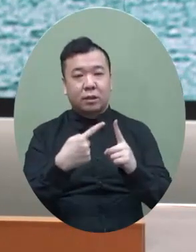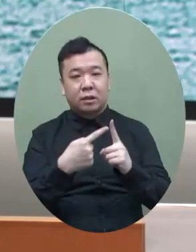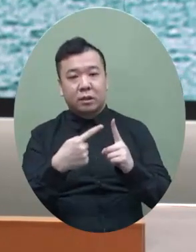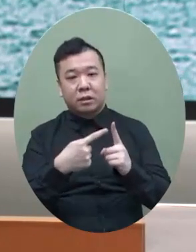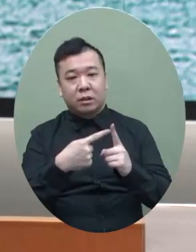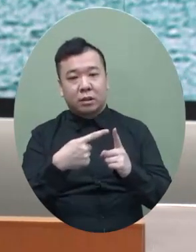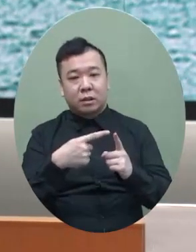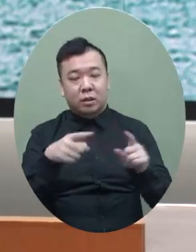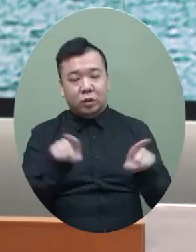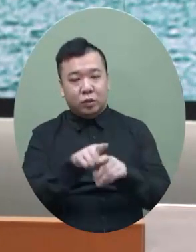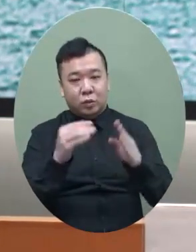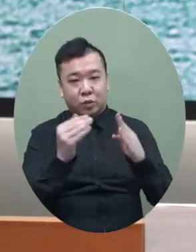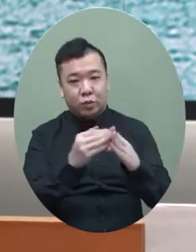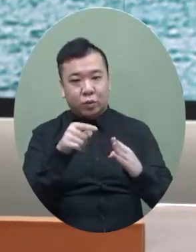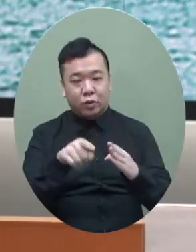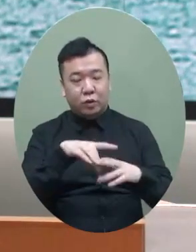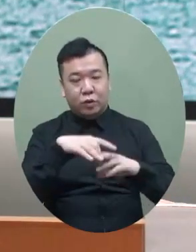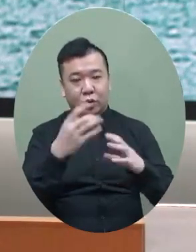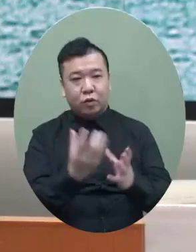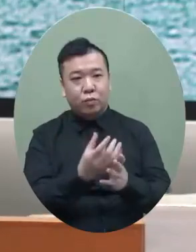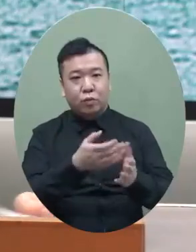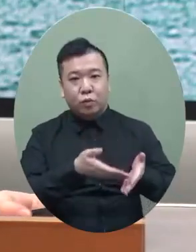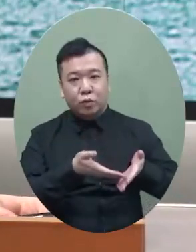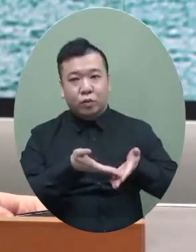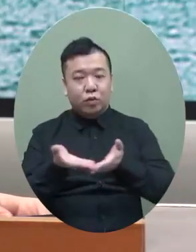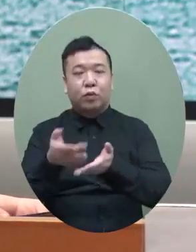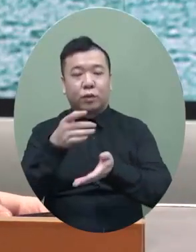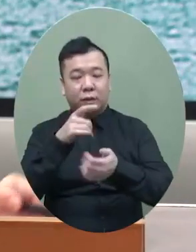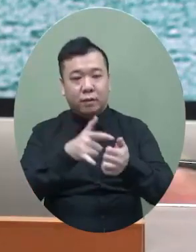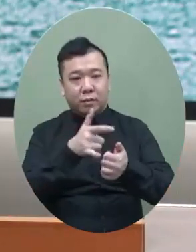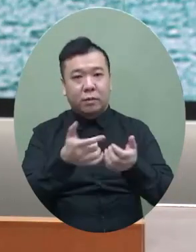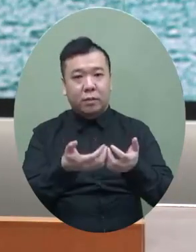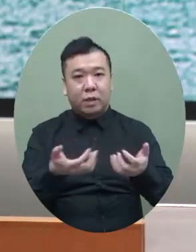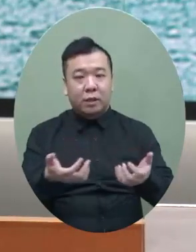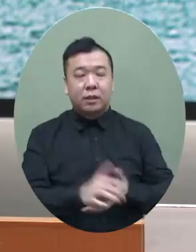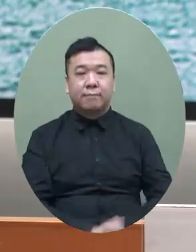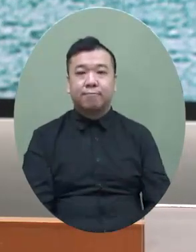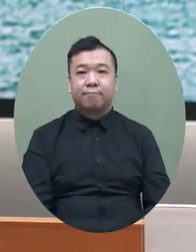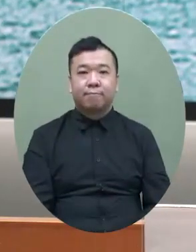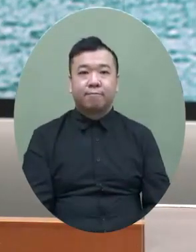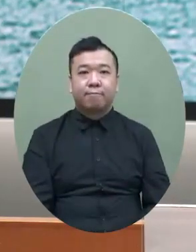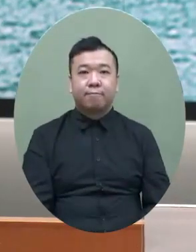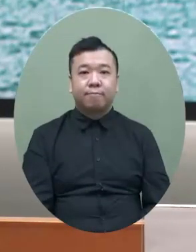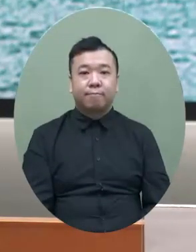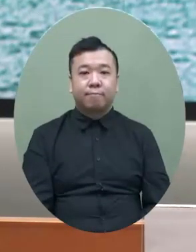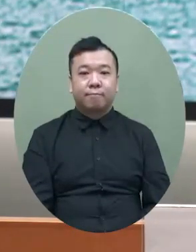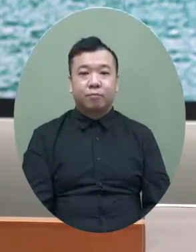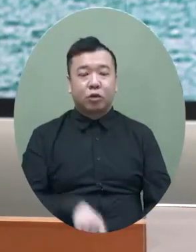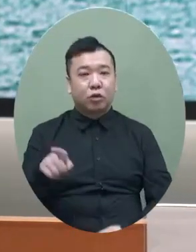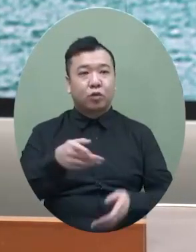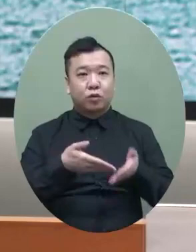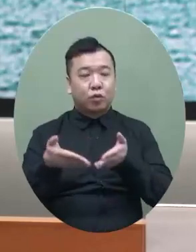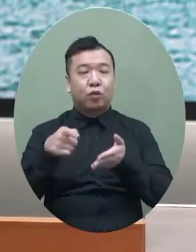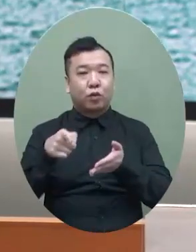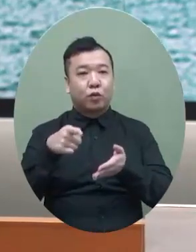都同住的人士呢都送了去檢疫中心。另外呢就他們是送了去薄扶林的。